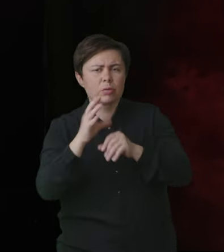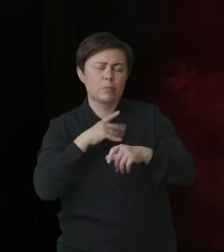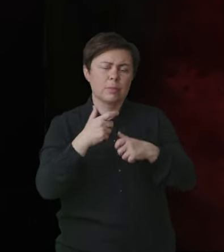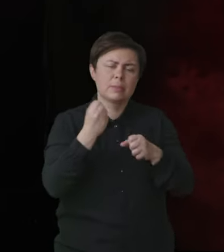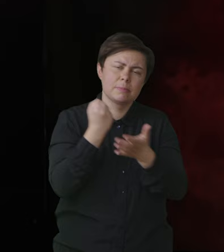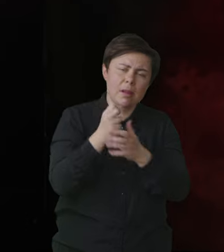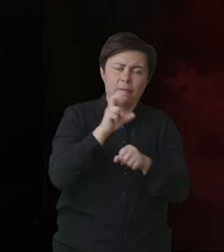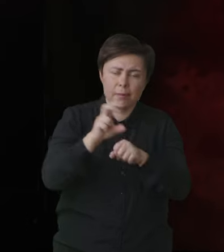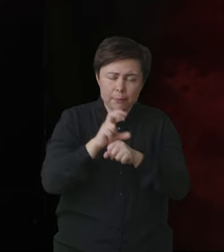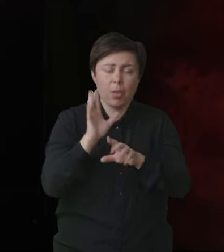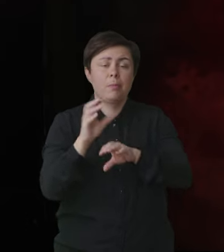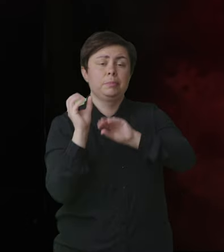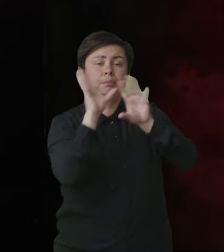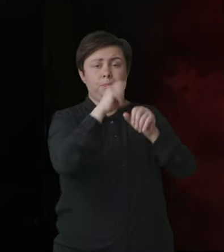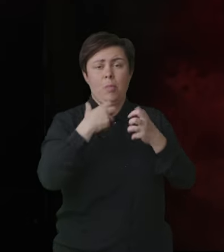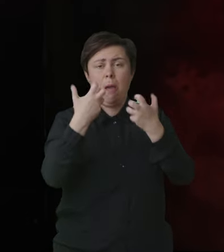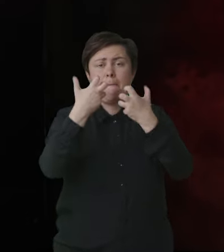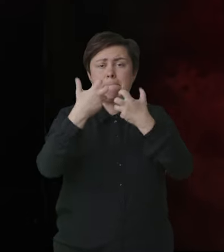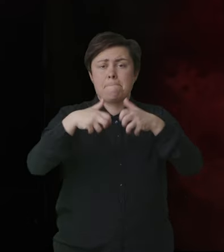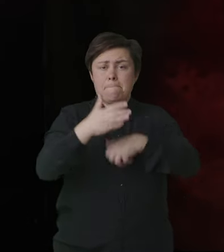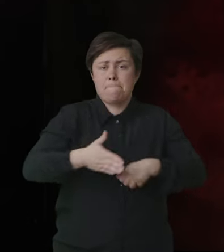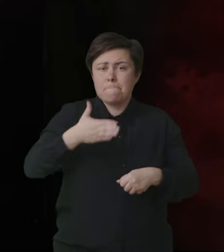takie techniczne i dostałem maszynistą,